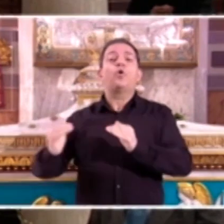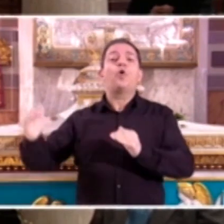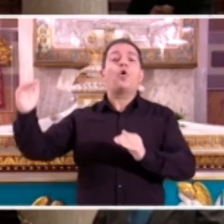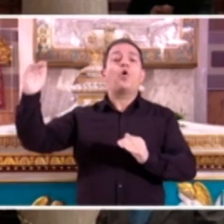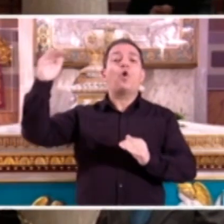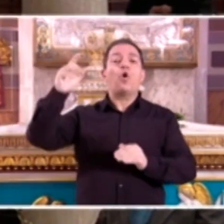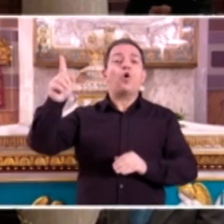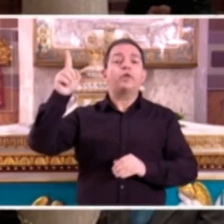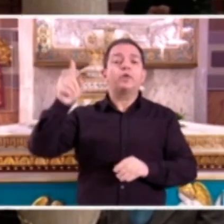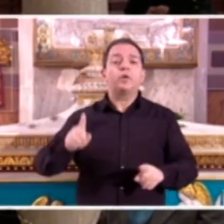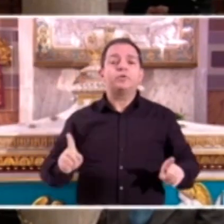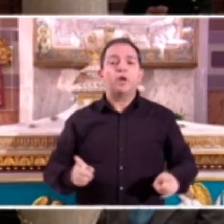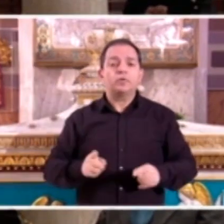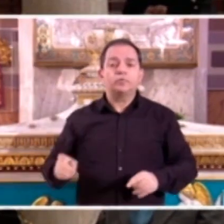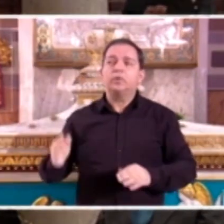δεισπόμεν. Κύριε